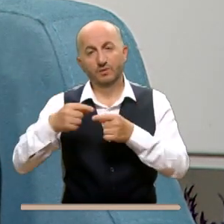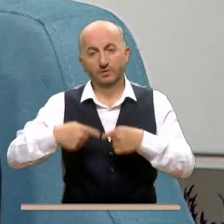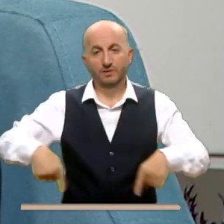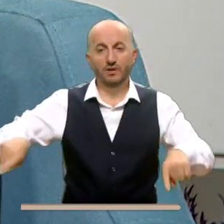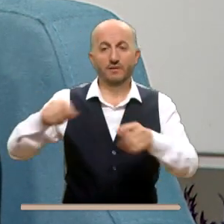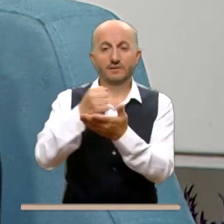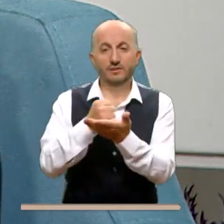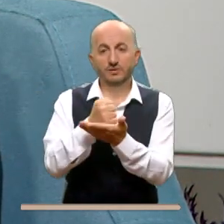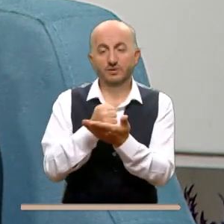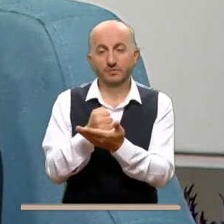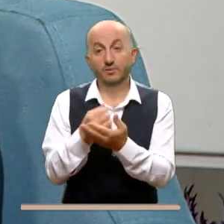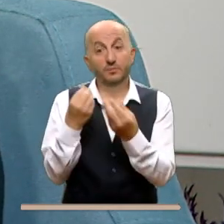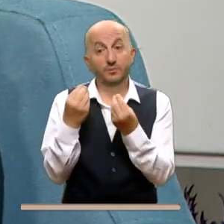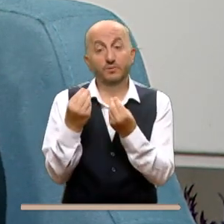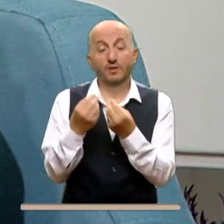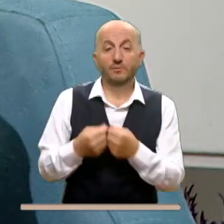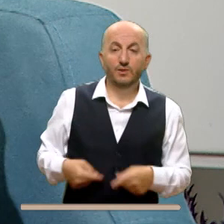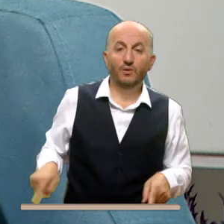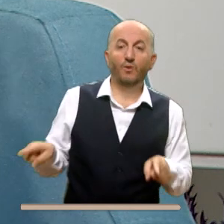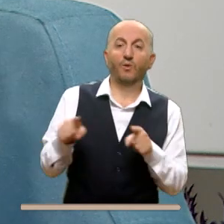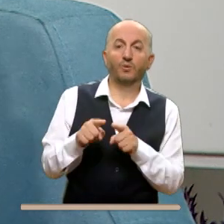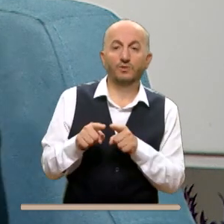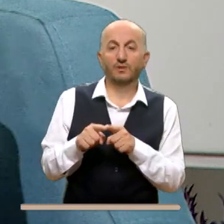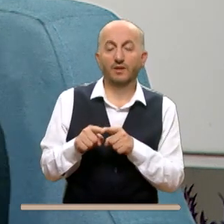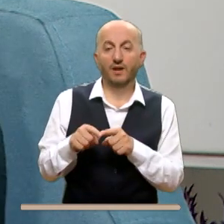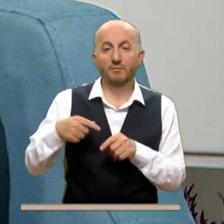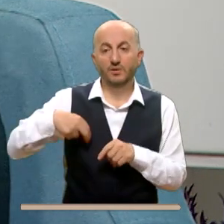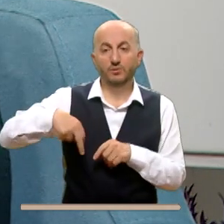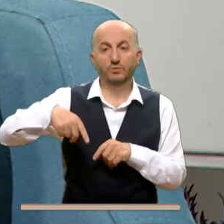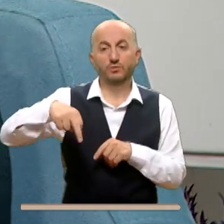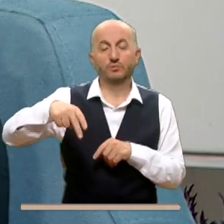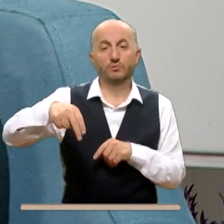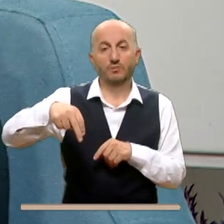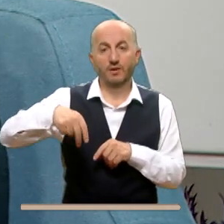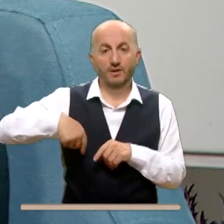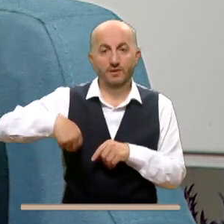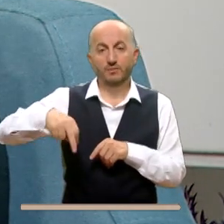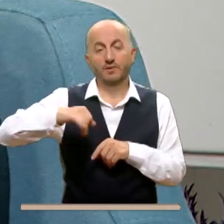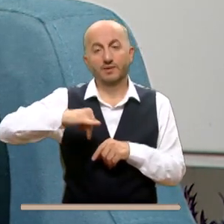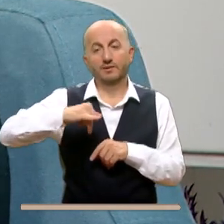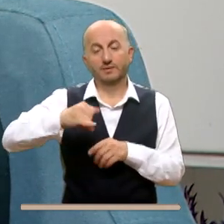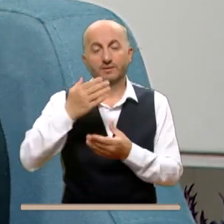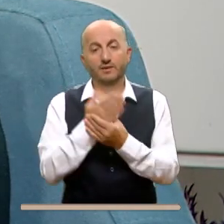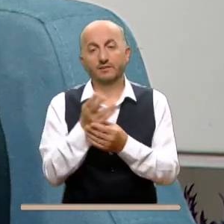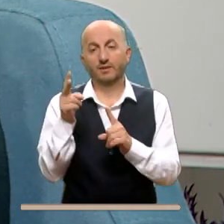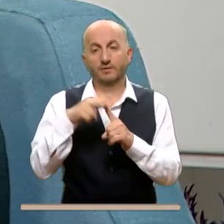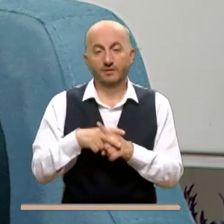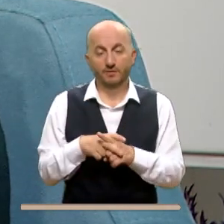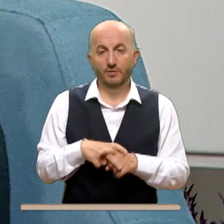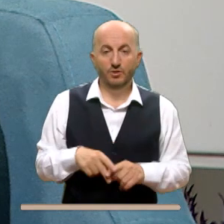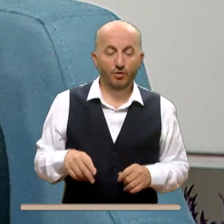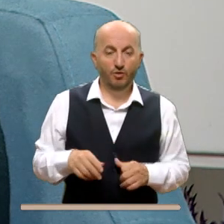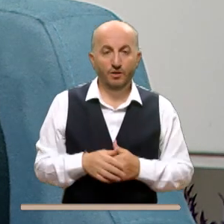yeşillendirdiğimiz, ağaçlandırdığımız güzel bir ortam. Onlar hemen yürüme mesafesinde derslerine katılabiliyorlar.